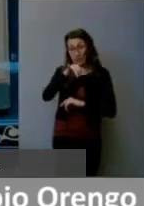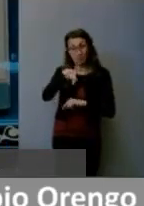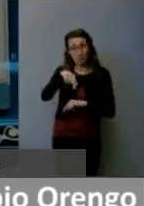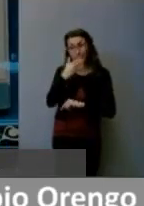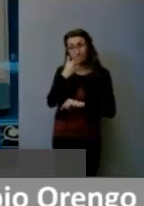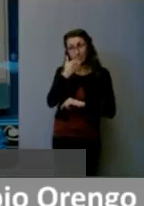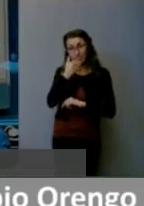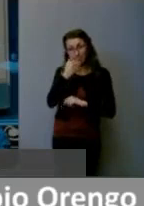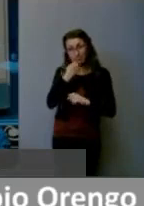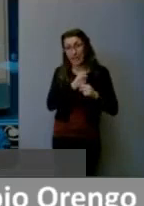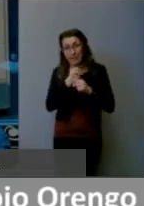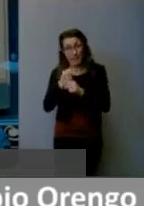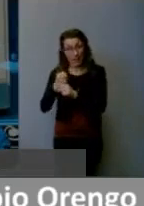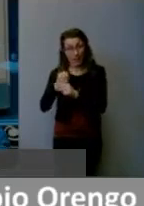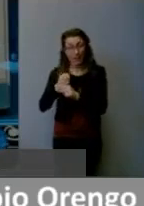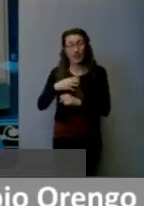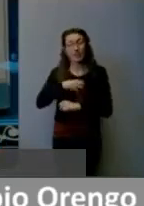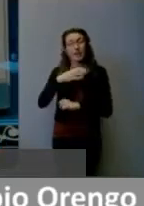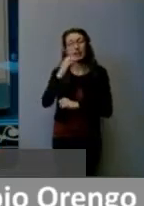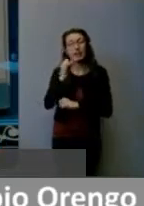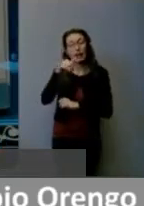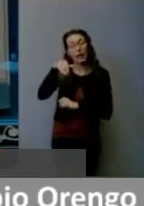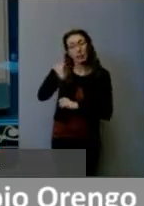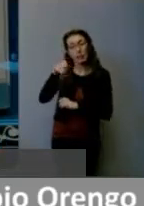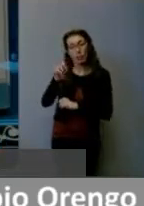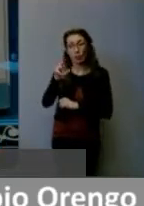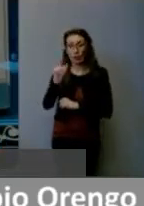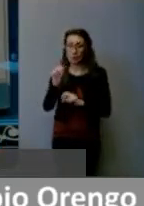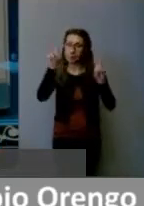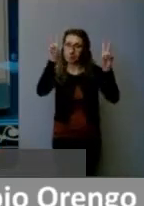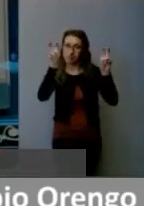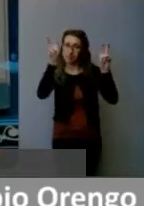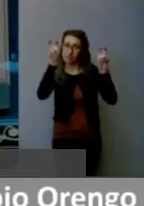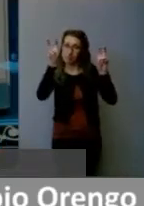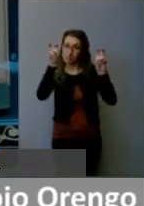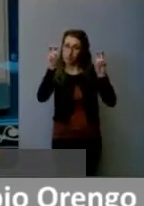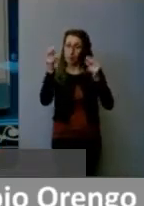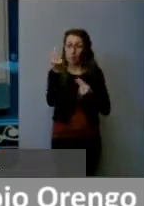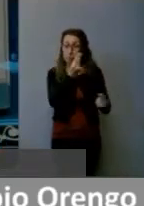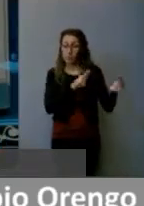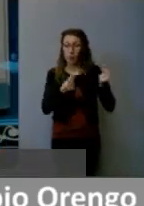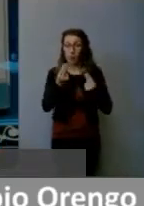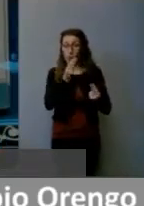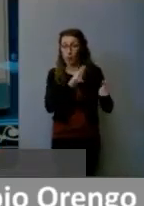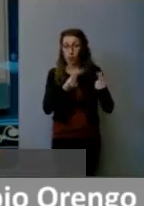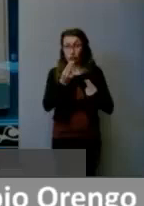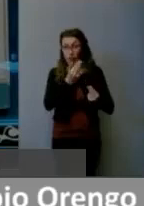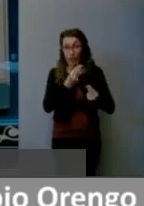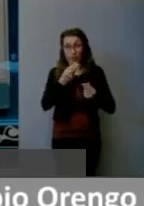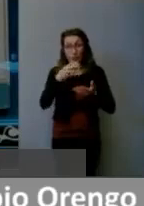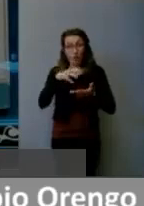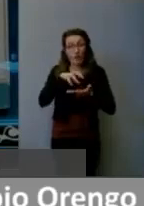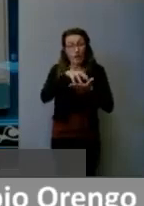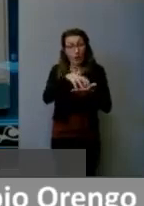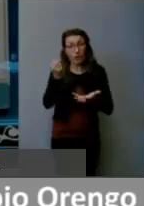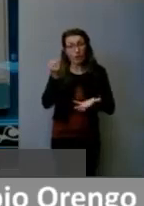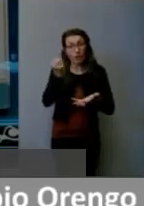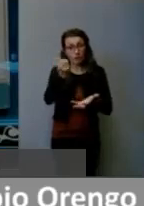sui notizie circa i progetti adottati e programmati relativi al Recovery Fund.